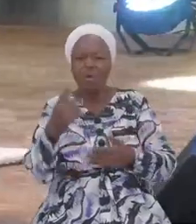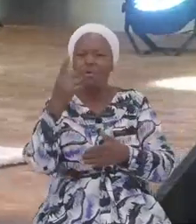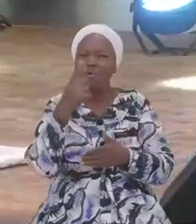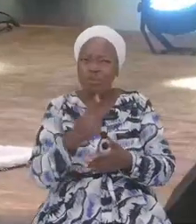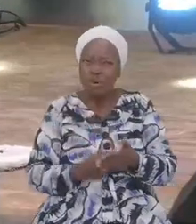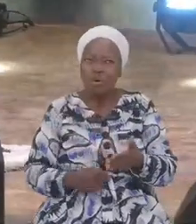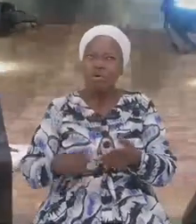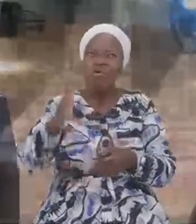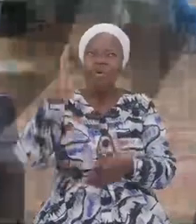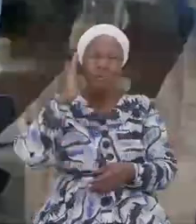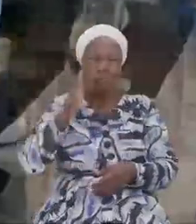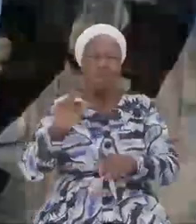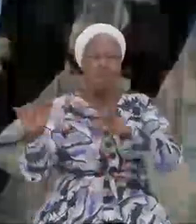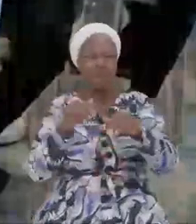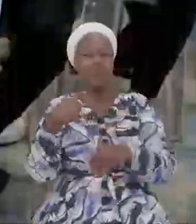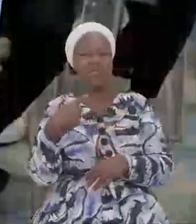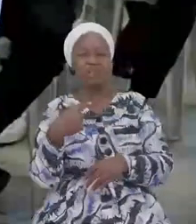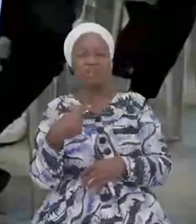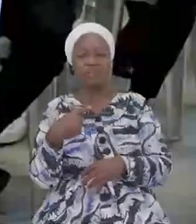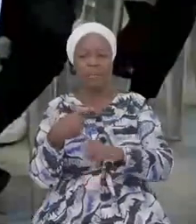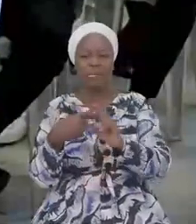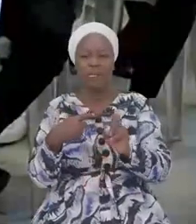qu'est-ce que les gens diront? Te voilà.